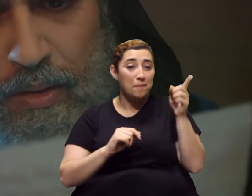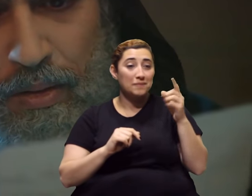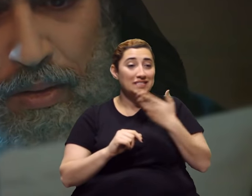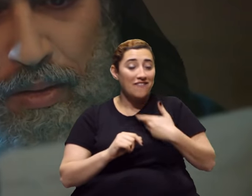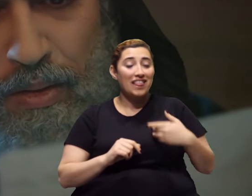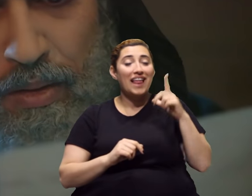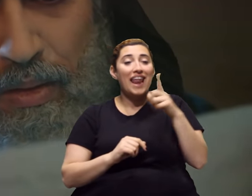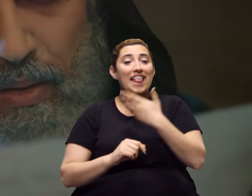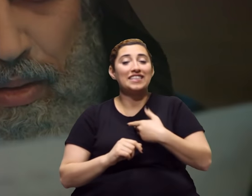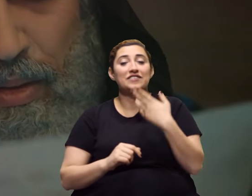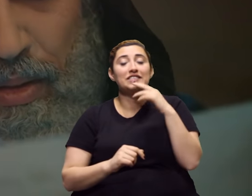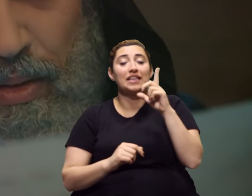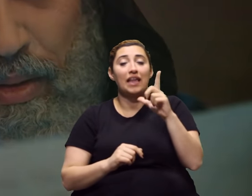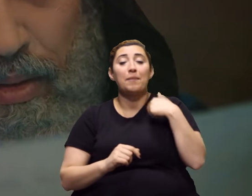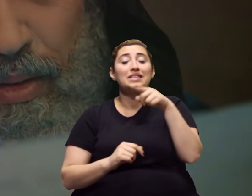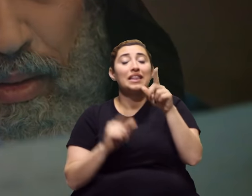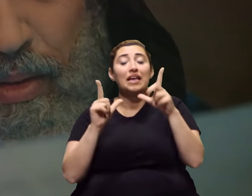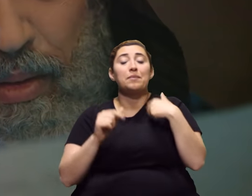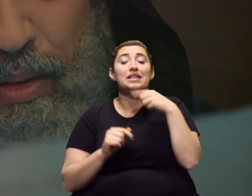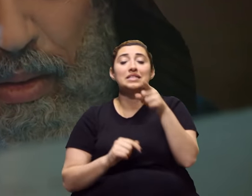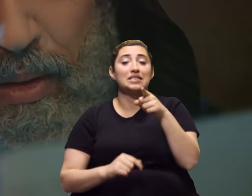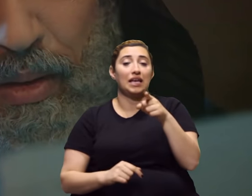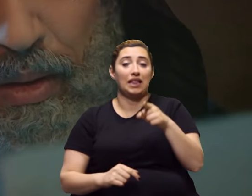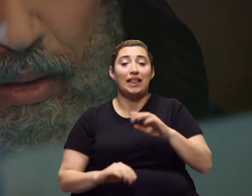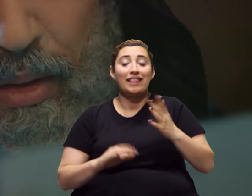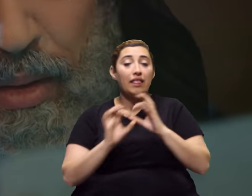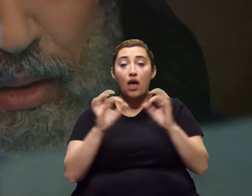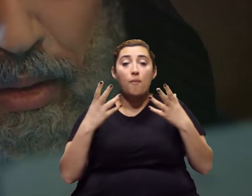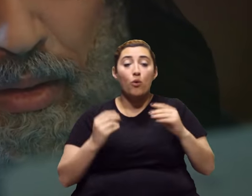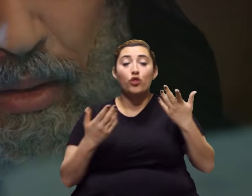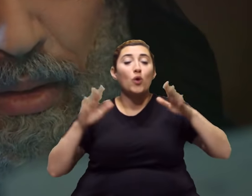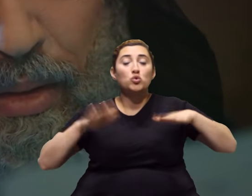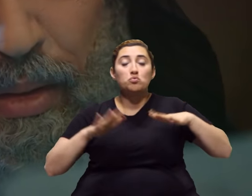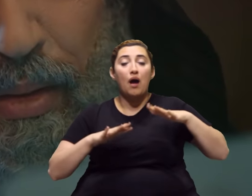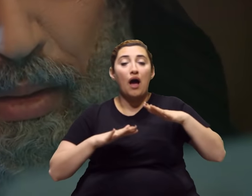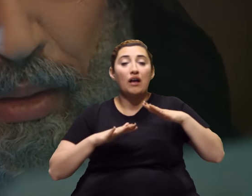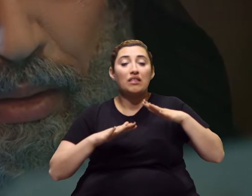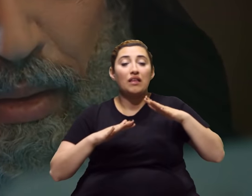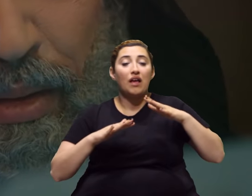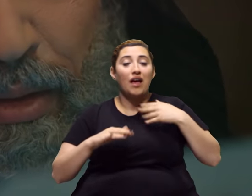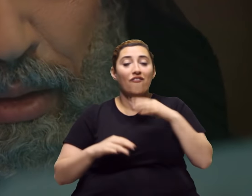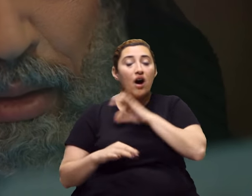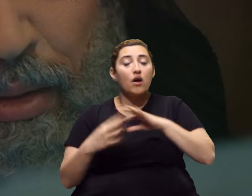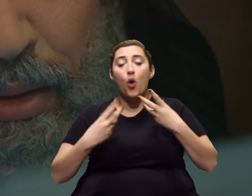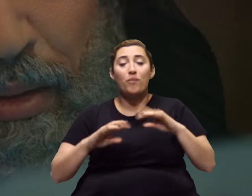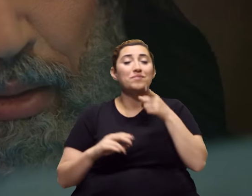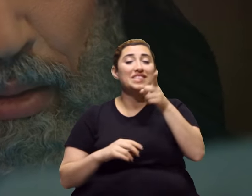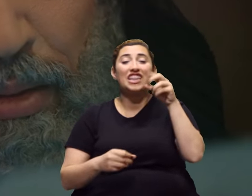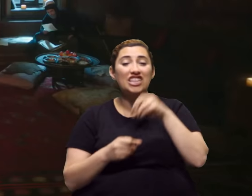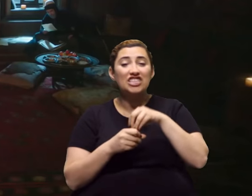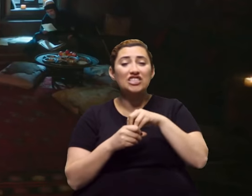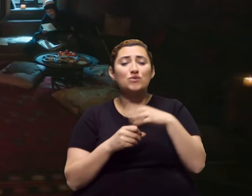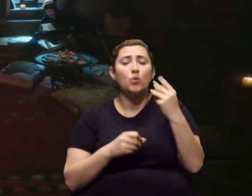seni. Ne tamuda yer eyledim. Ne uçmakta köşk bağladım. Senin